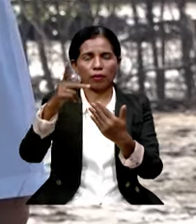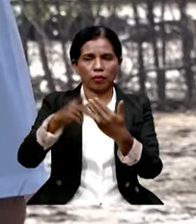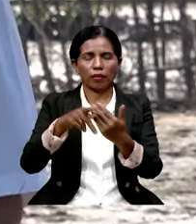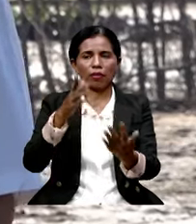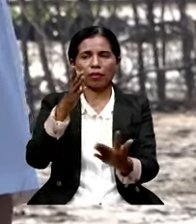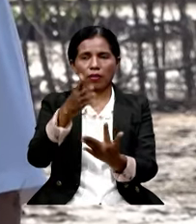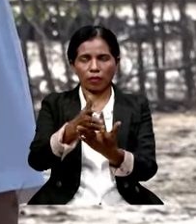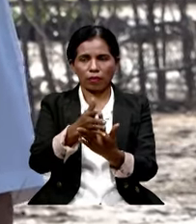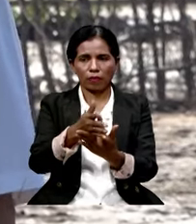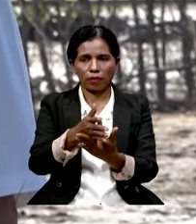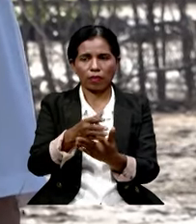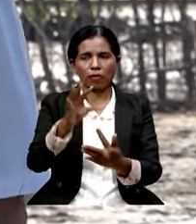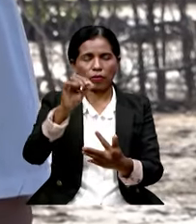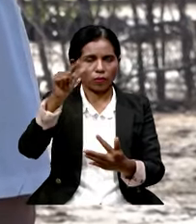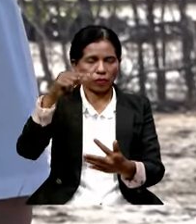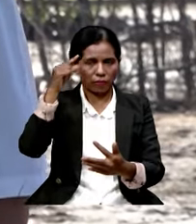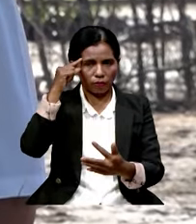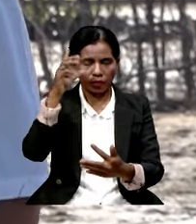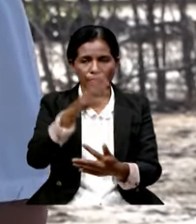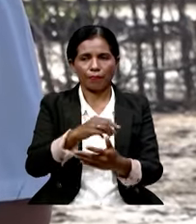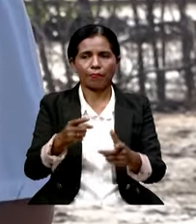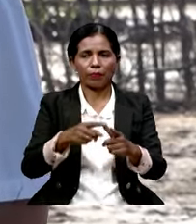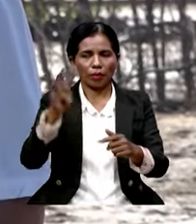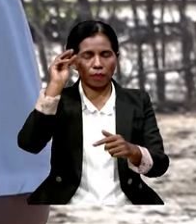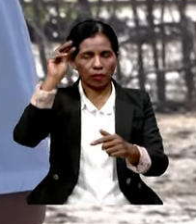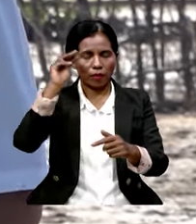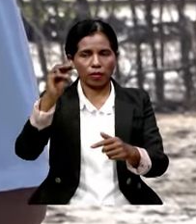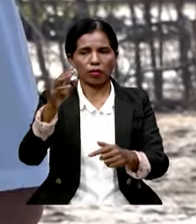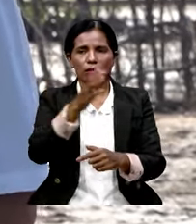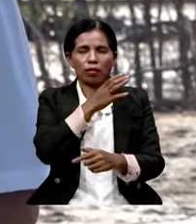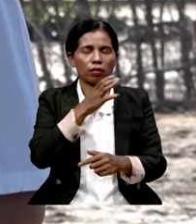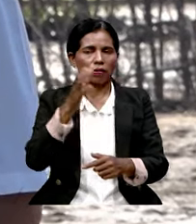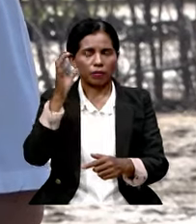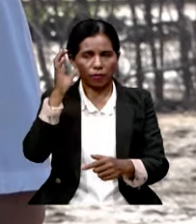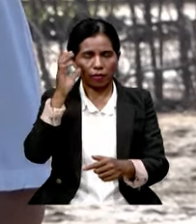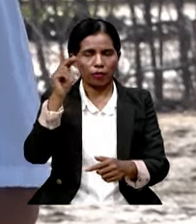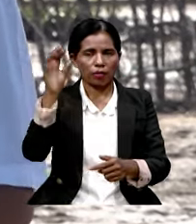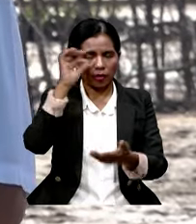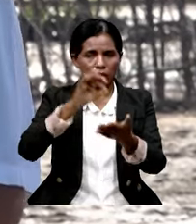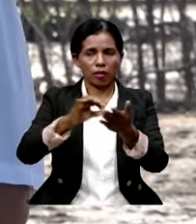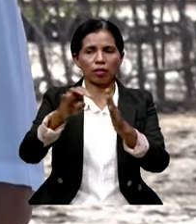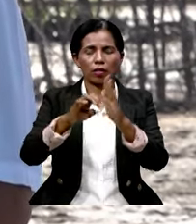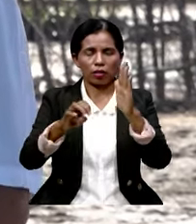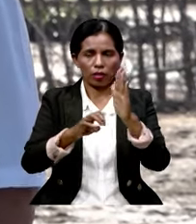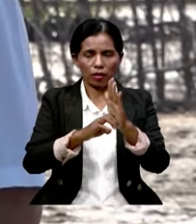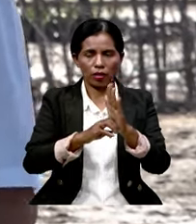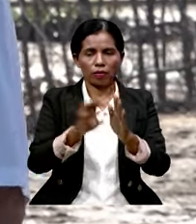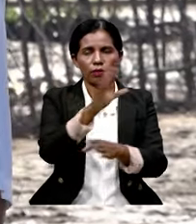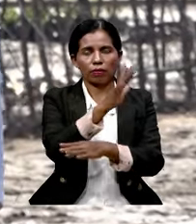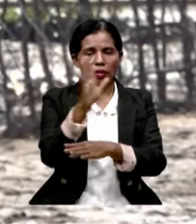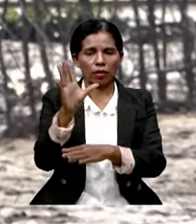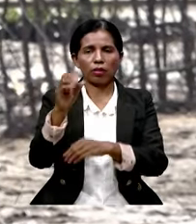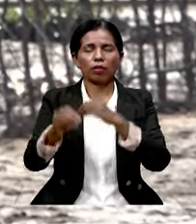ha no governo ministério agricultura di dia secretário estado florestal dia atuare